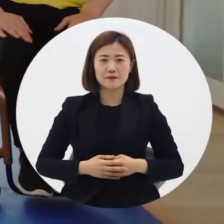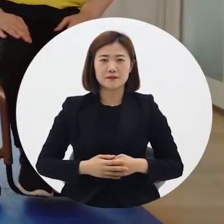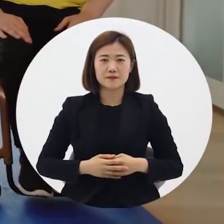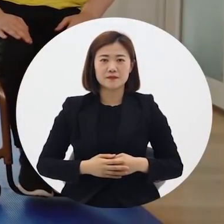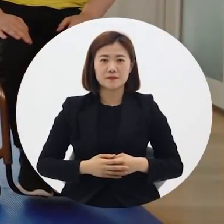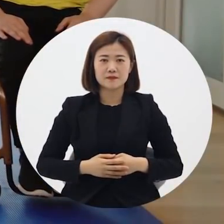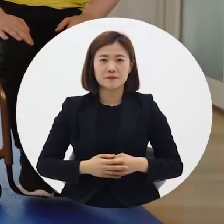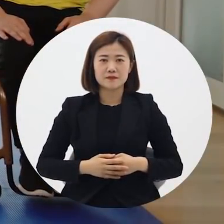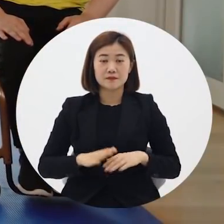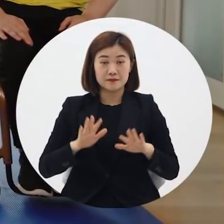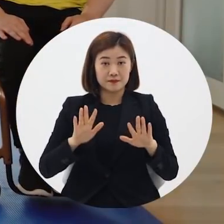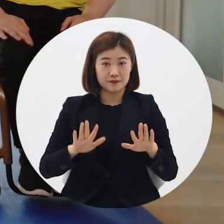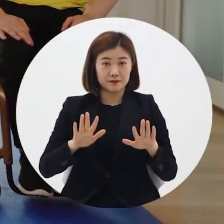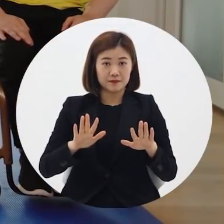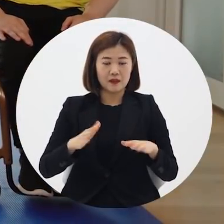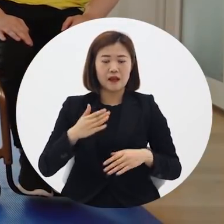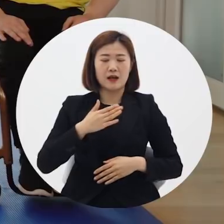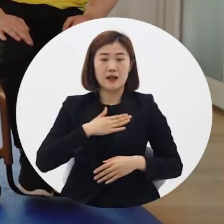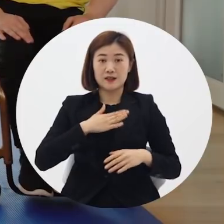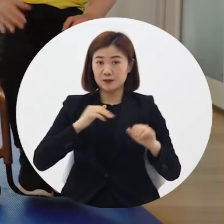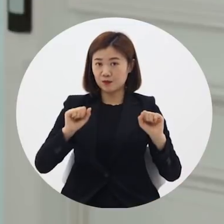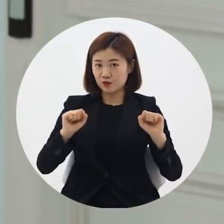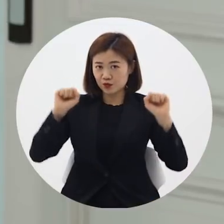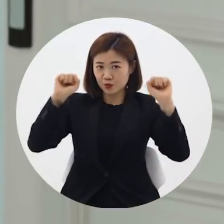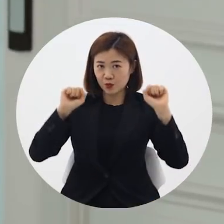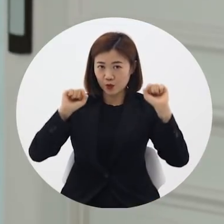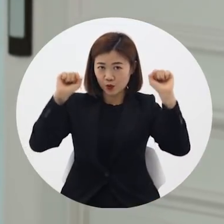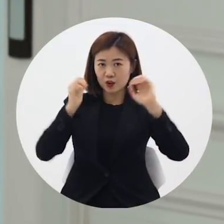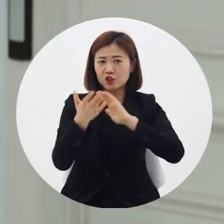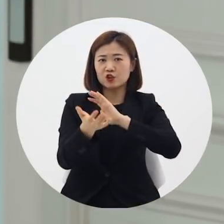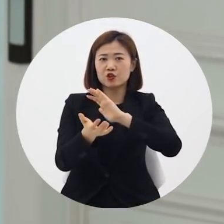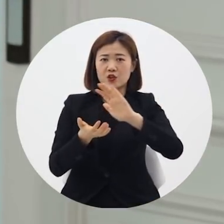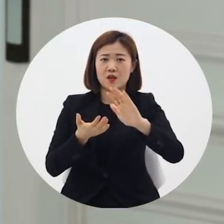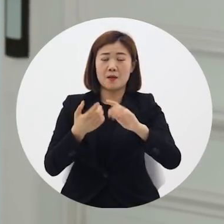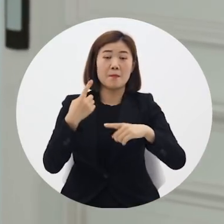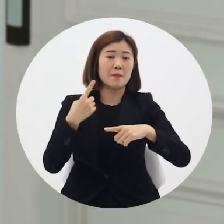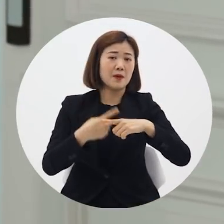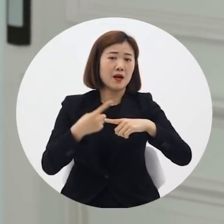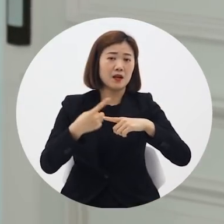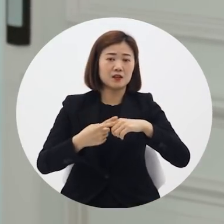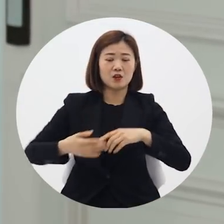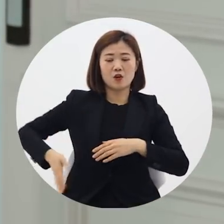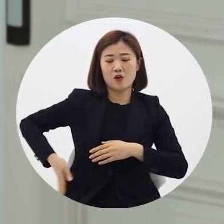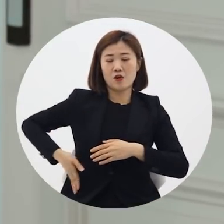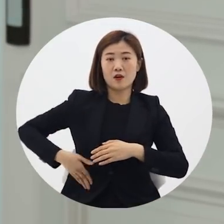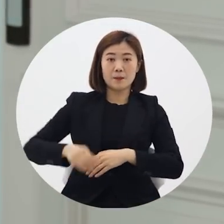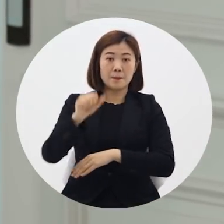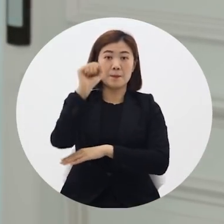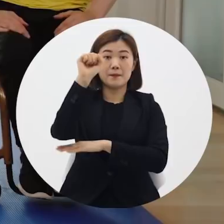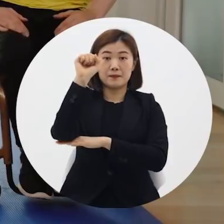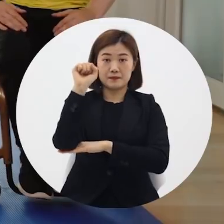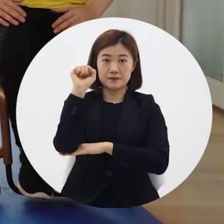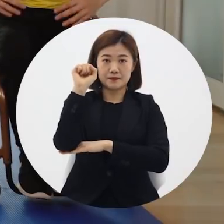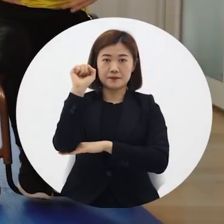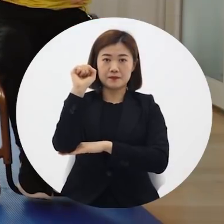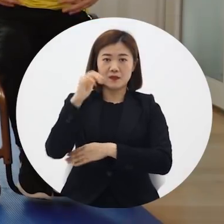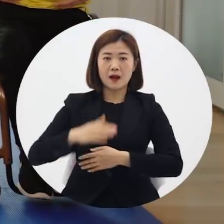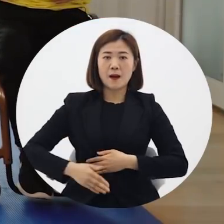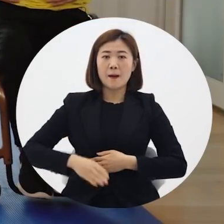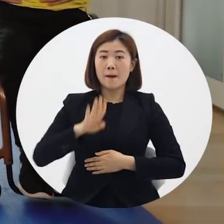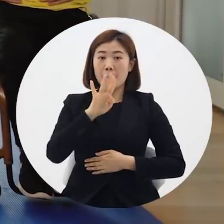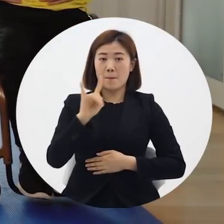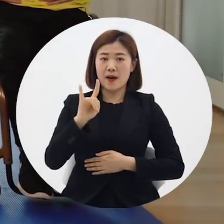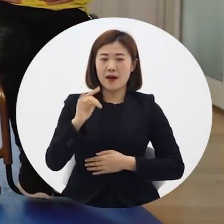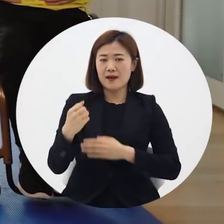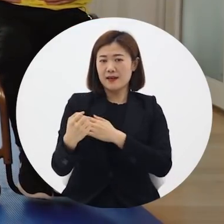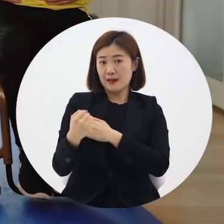자, 이번 동작은 가슴 스트레칭입니다. 전 스트레칭과 마찬가지로 허리를 펴주신 상태에서 복부에 긴장감을